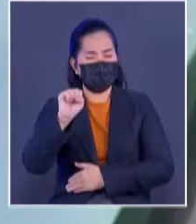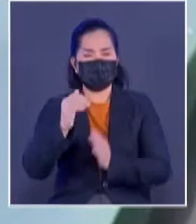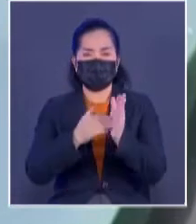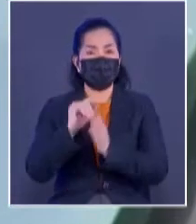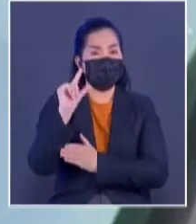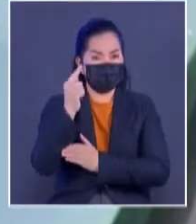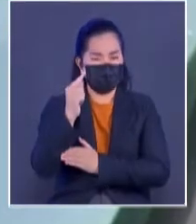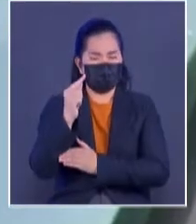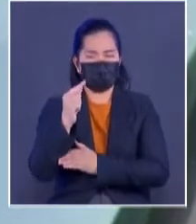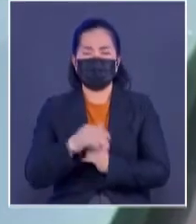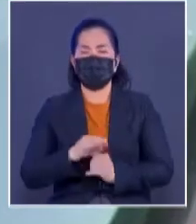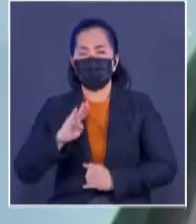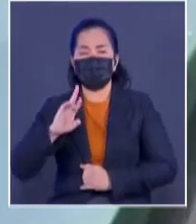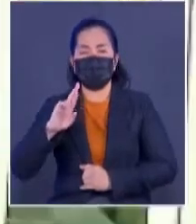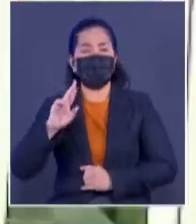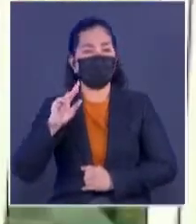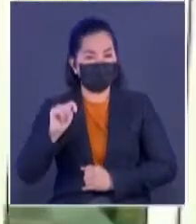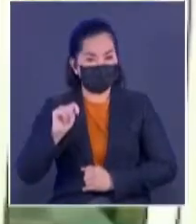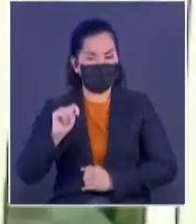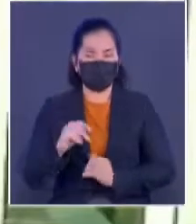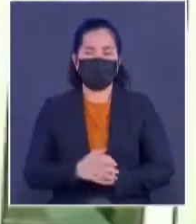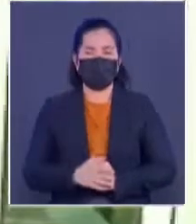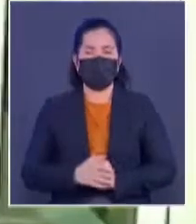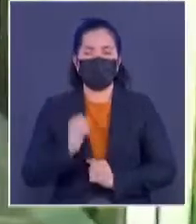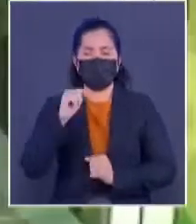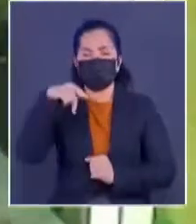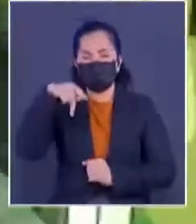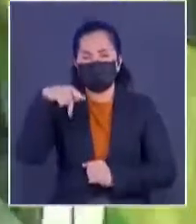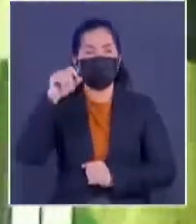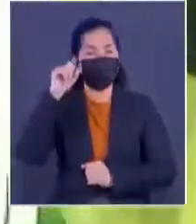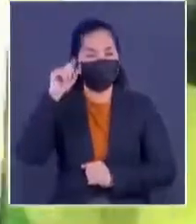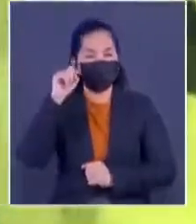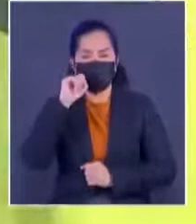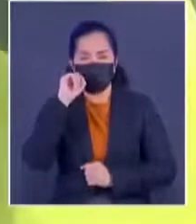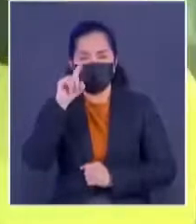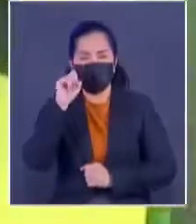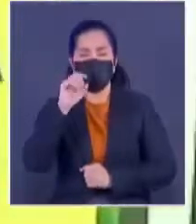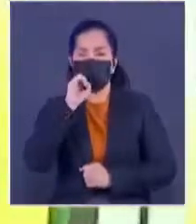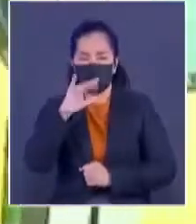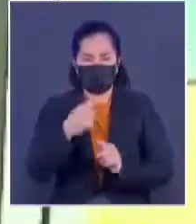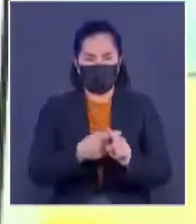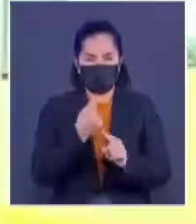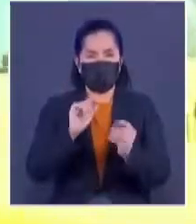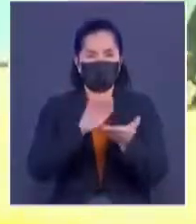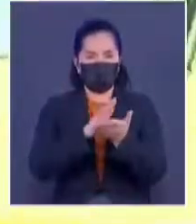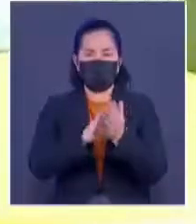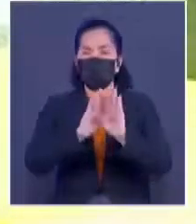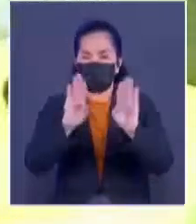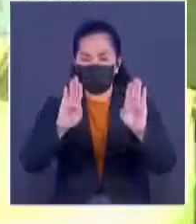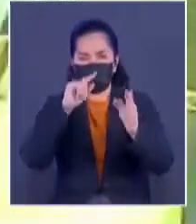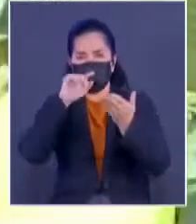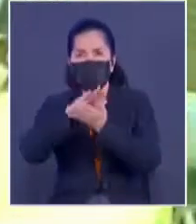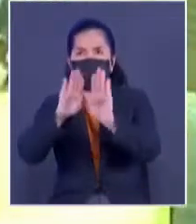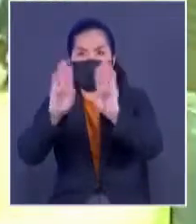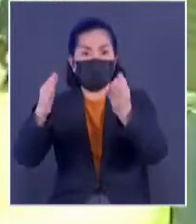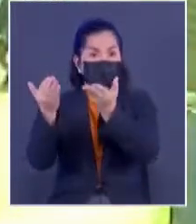ถโดยสารด่วนพิเศษ BRT นะครับอันนี้จะมีการปรับเปลี่ยนแล้วเดือนพฤศจิกายนต้อนรับการเปิดโรงเรียนด้วยเปิดประเทศด้วยเนี่ยน